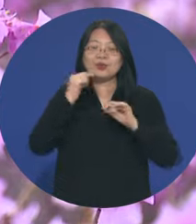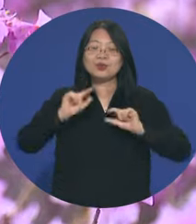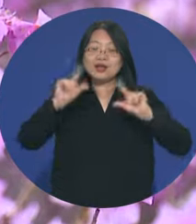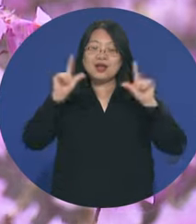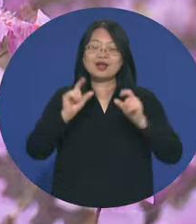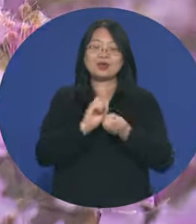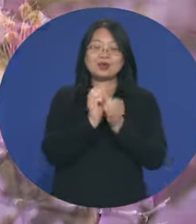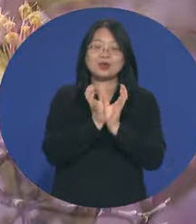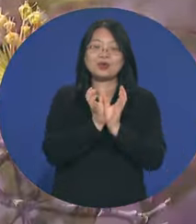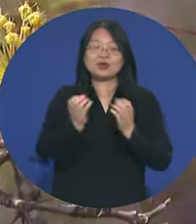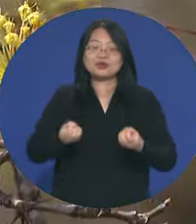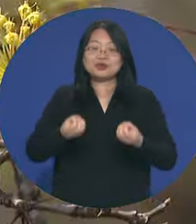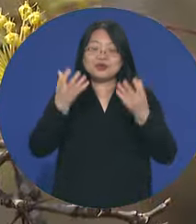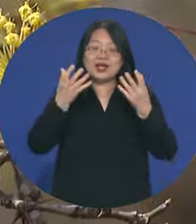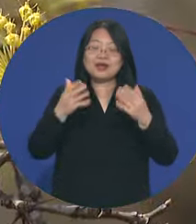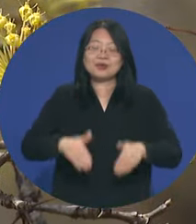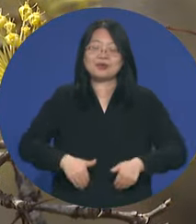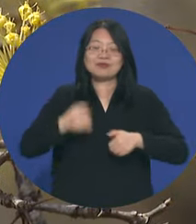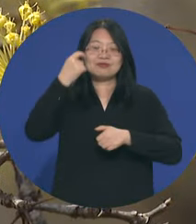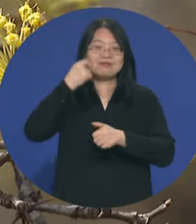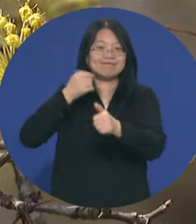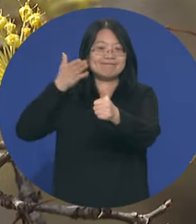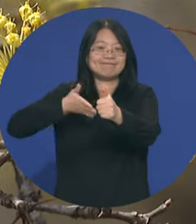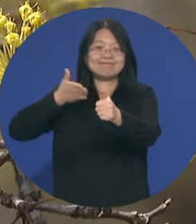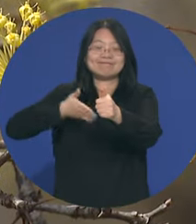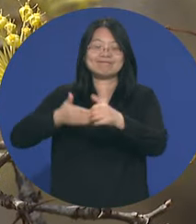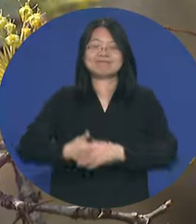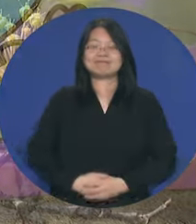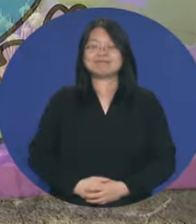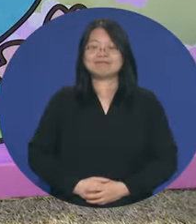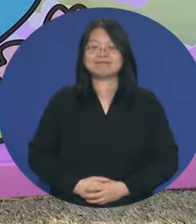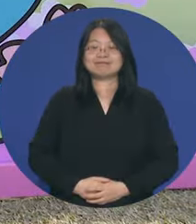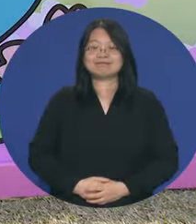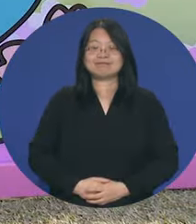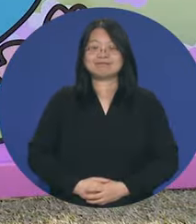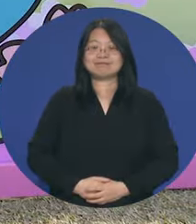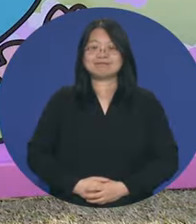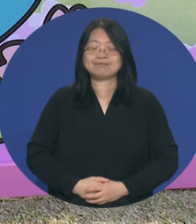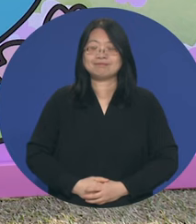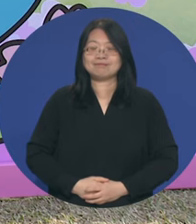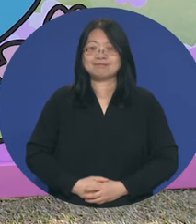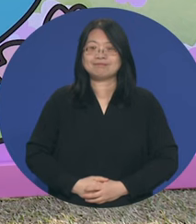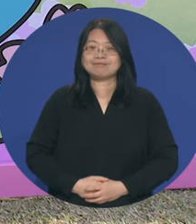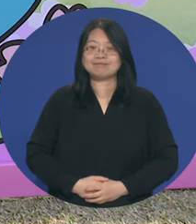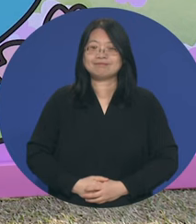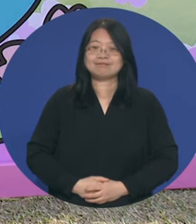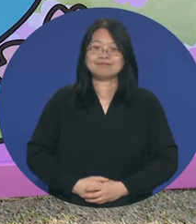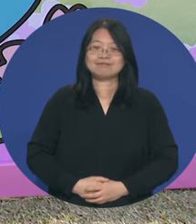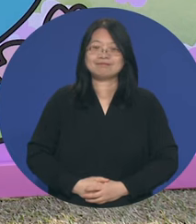꽃새권 경기도에서 성큼 다가온 봄을 느껴보시길 바랍니다. GTV 뉴스 이슬비입니다.